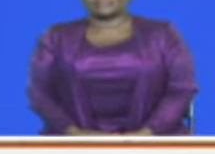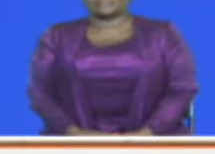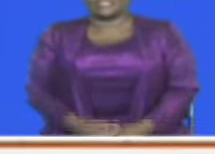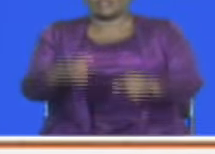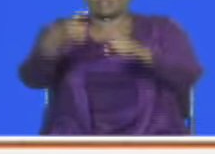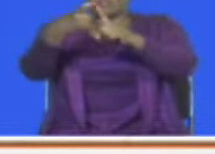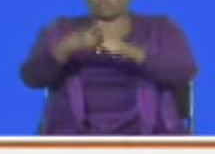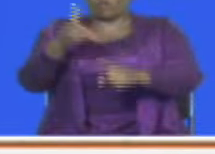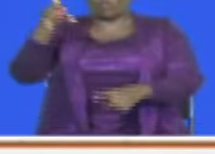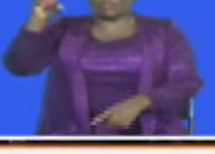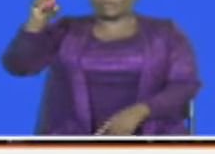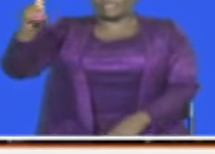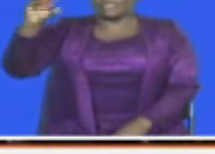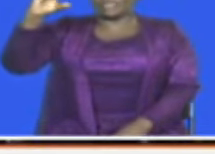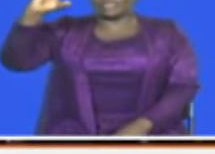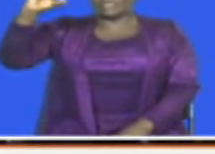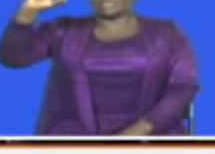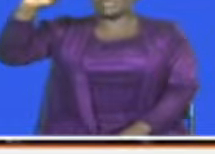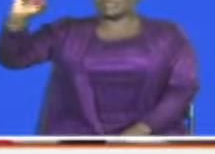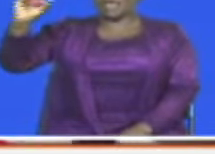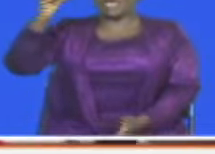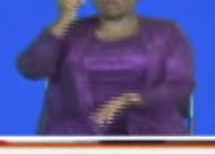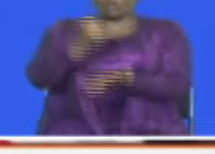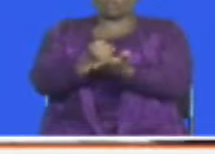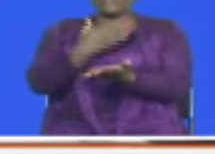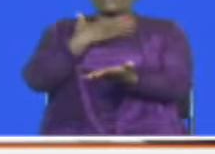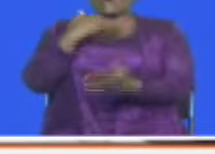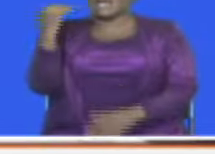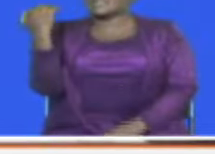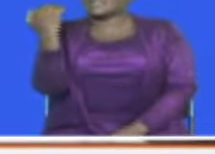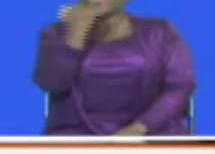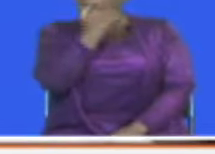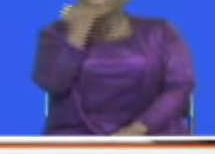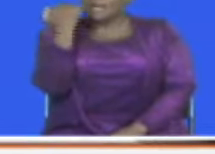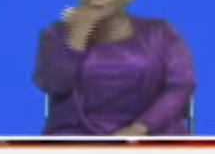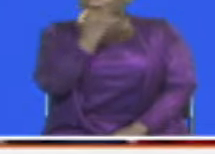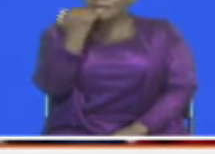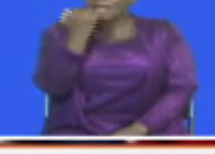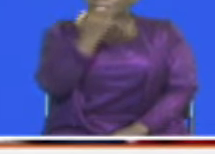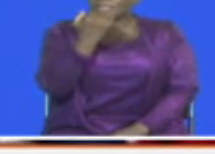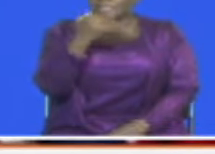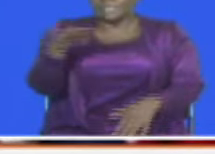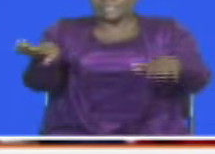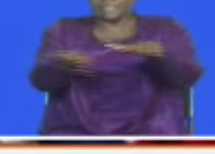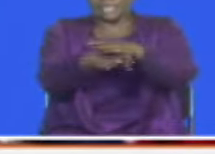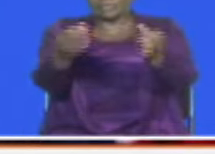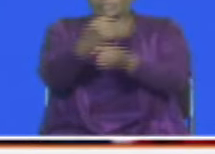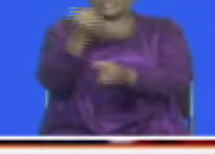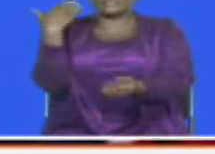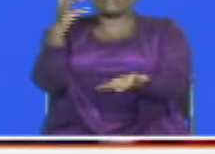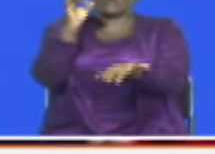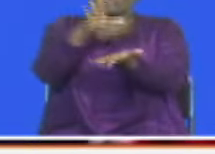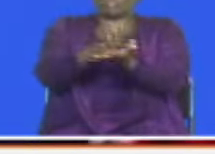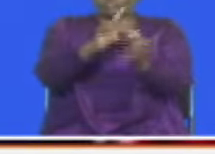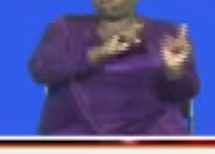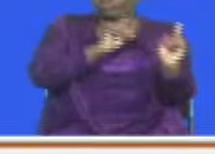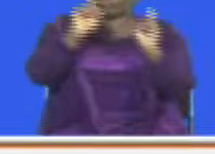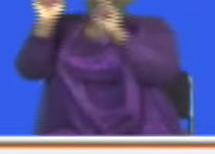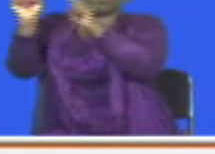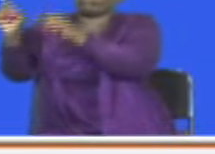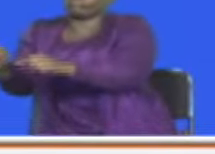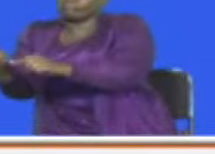Kutoka kwenye makao makuu ya ujasusi DCI ilimtaka Jeffrey Rigathi Gachagua, naibu rais aliyebanduliwa,